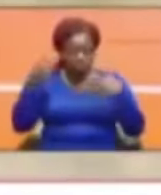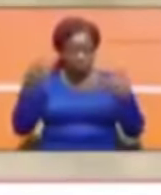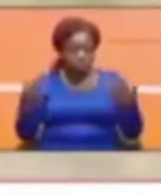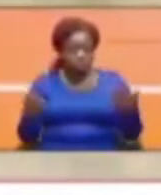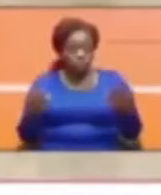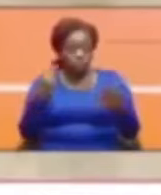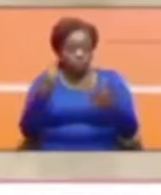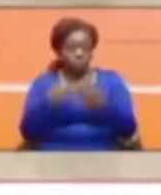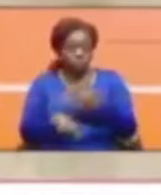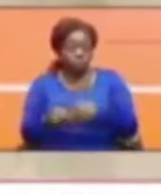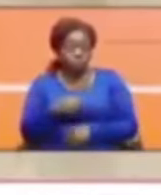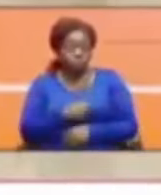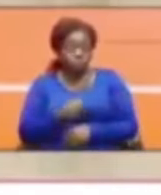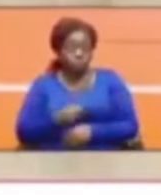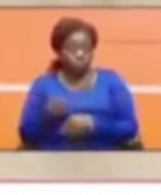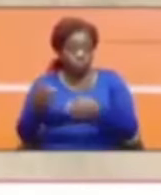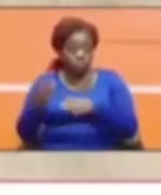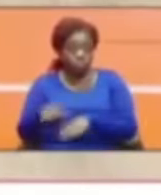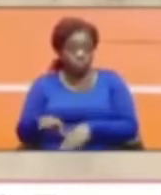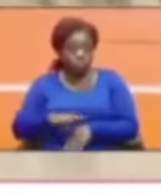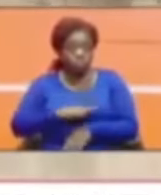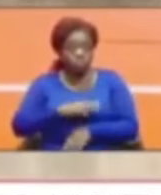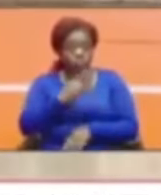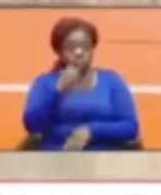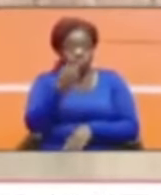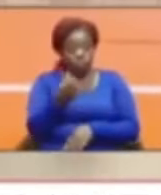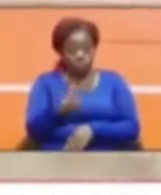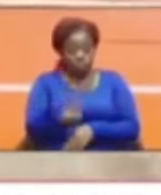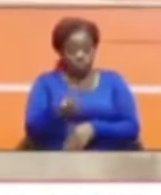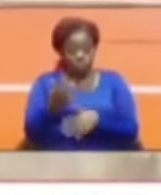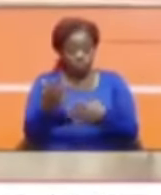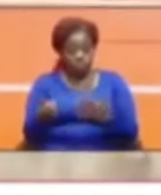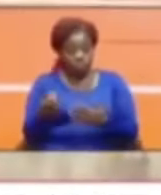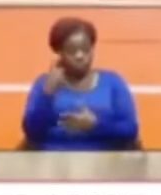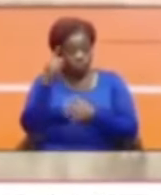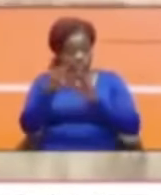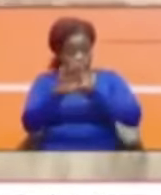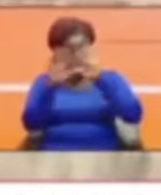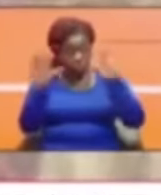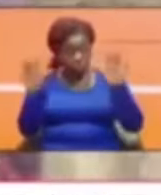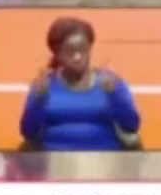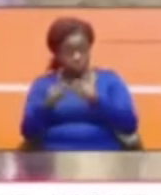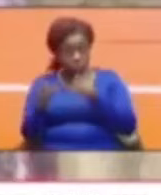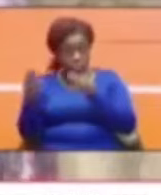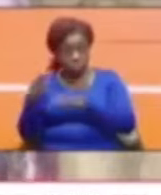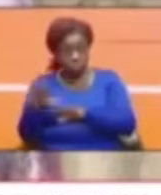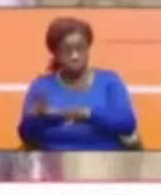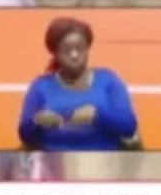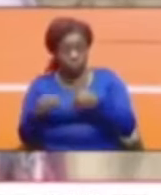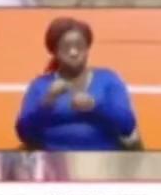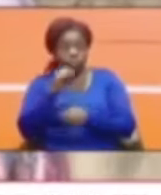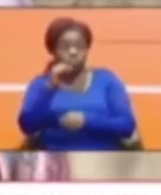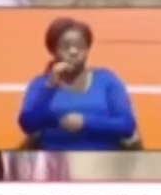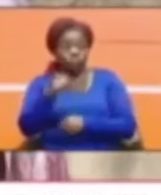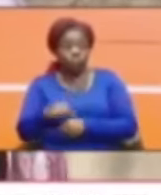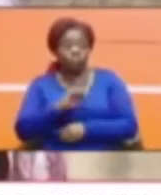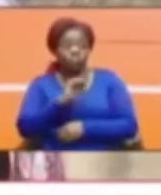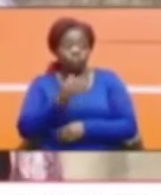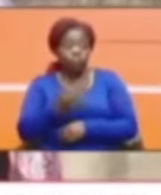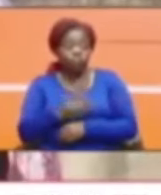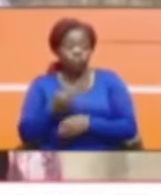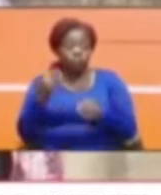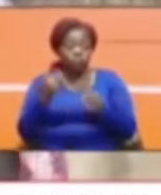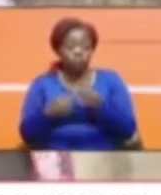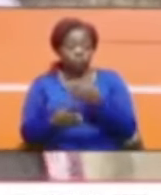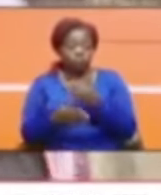Nanteza alemeddeko nti nnyina we yafiira yali aweza emyaka 16 ng'ategeera bulungi era mu kufa yamulekera jjajjaawe omukyala